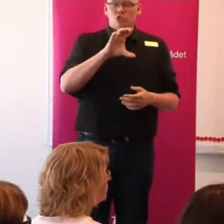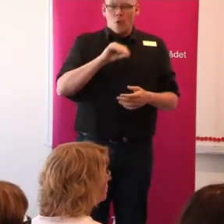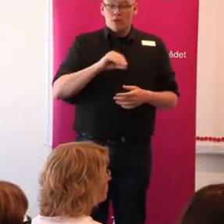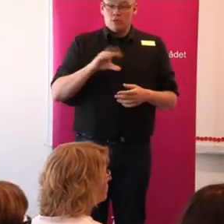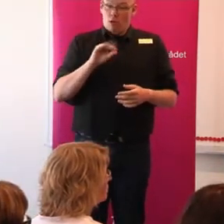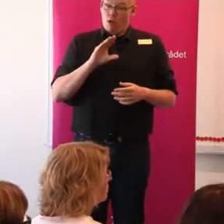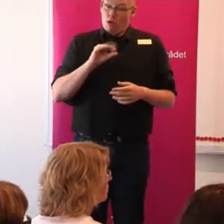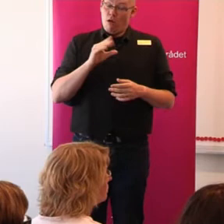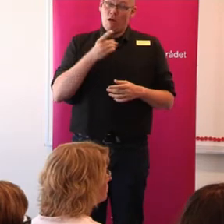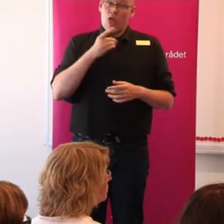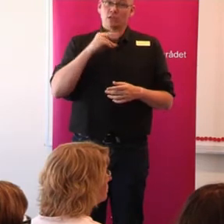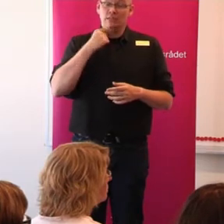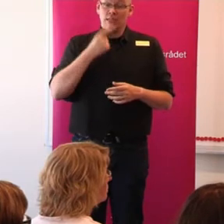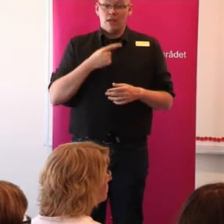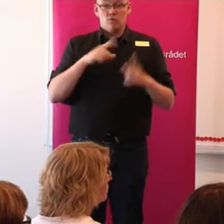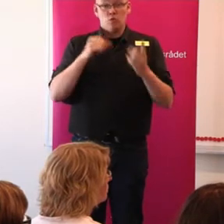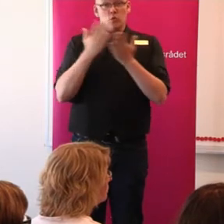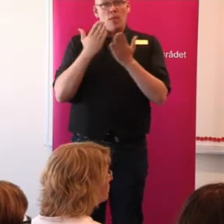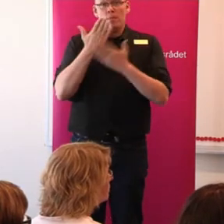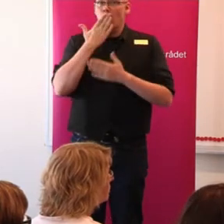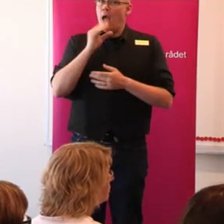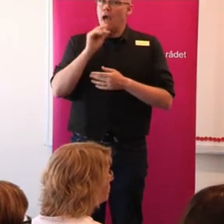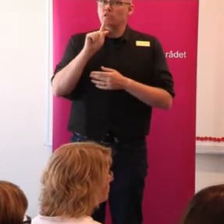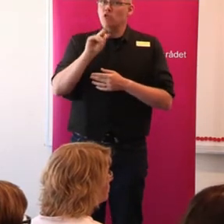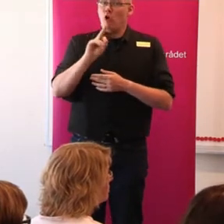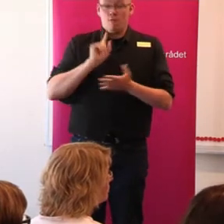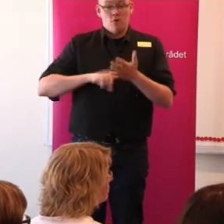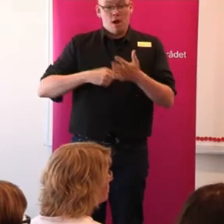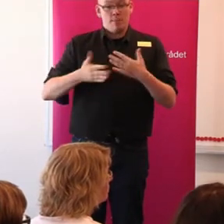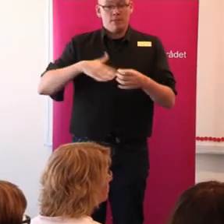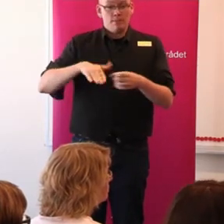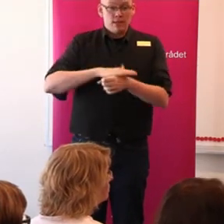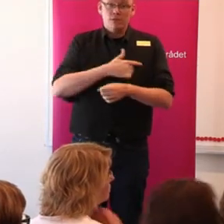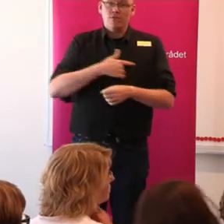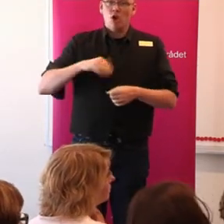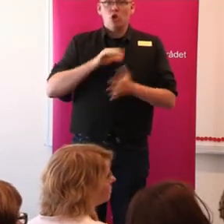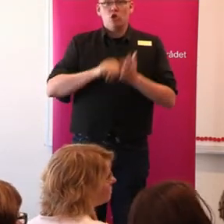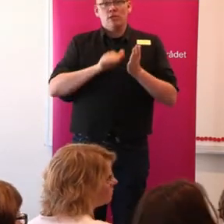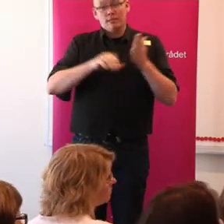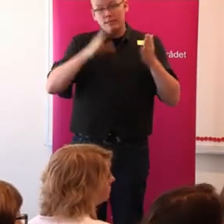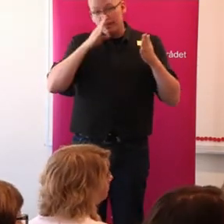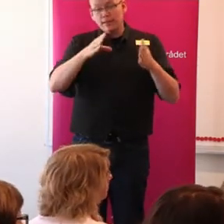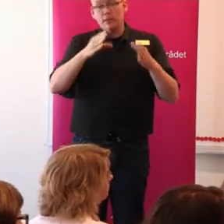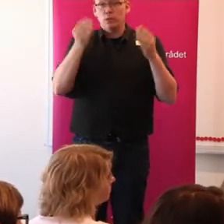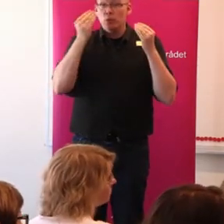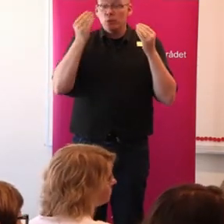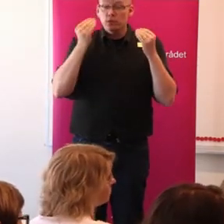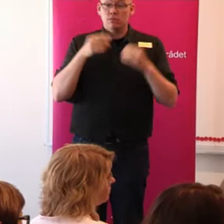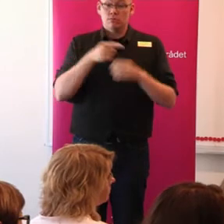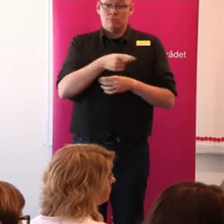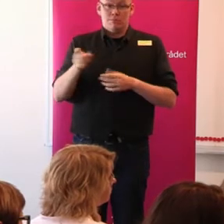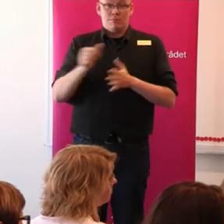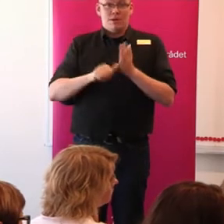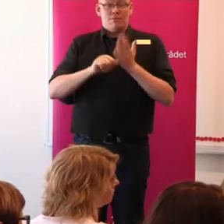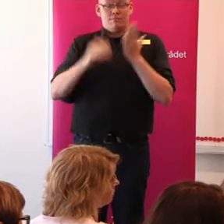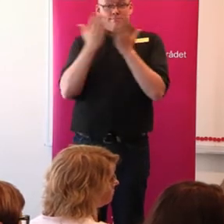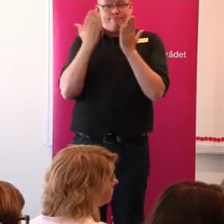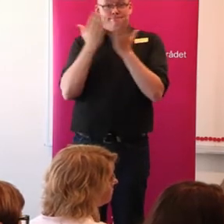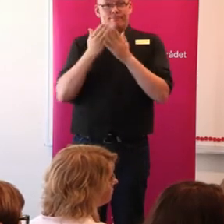aktör för arbetsmarknaden, för att vi har hållit på väldigt länge med yrkesinriktade kurser, och man tittar på de som läser folkhögskolans särskilda